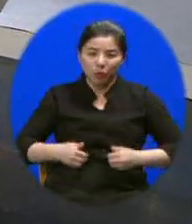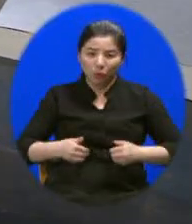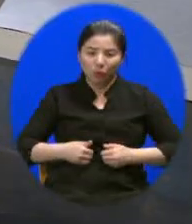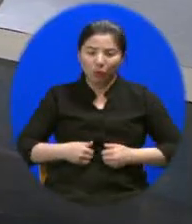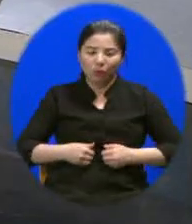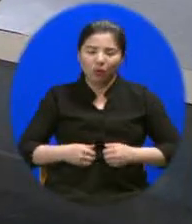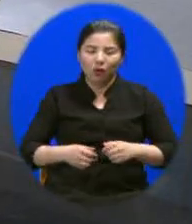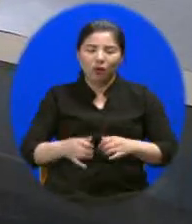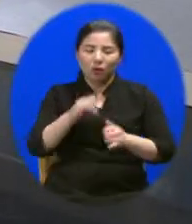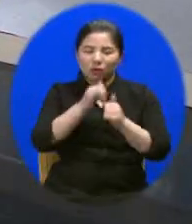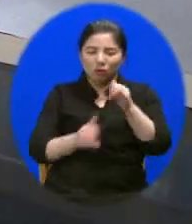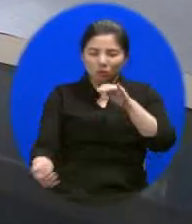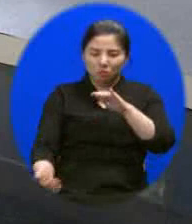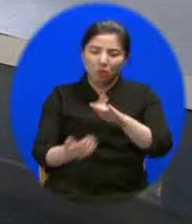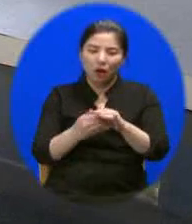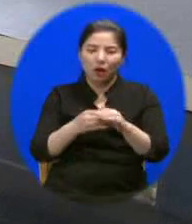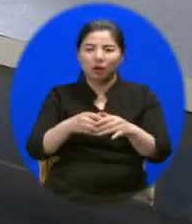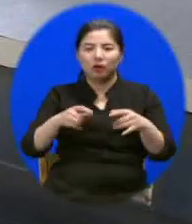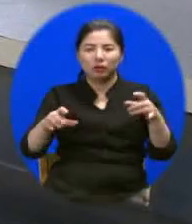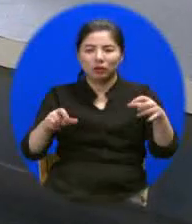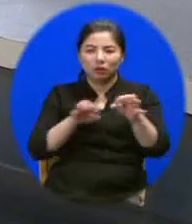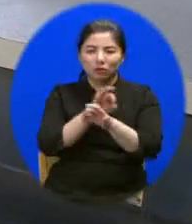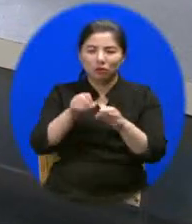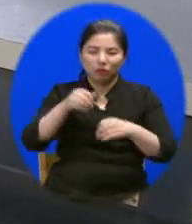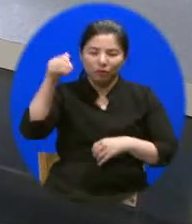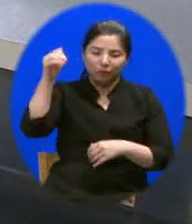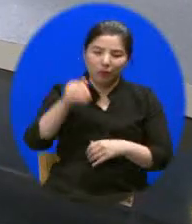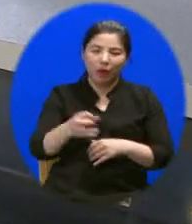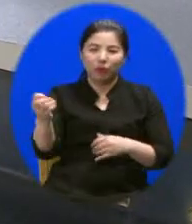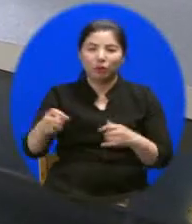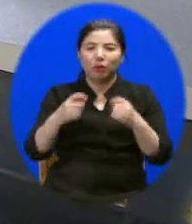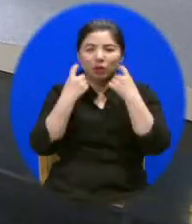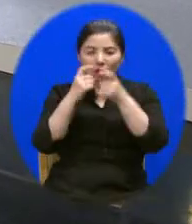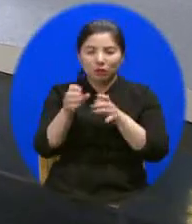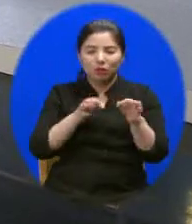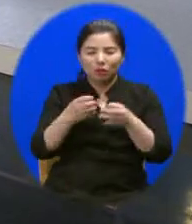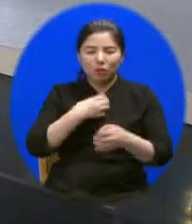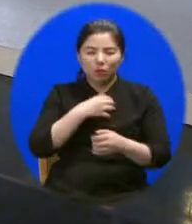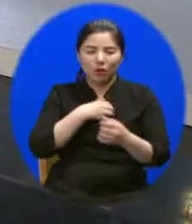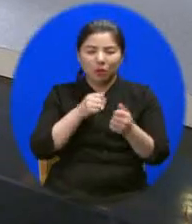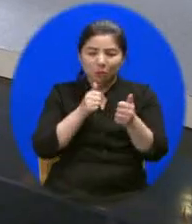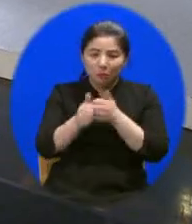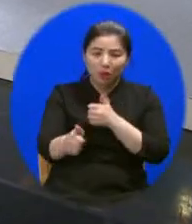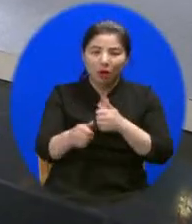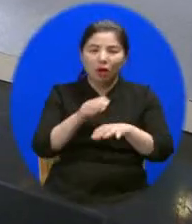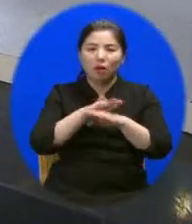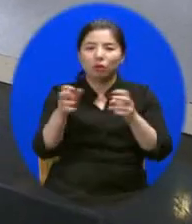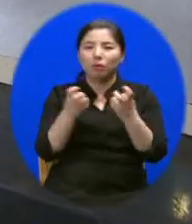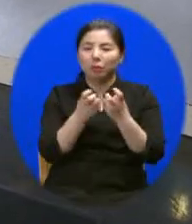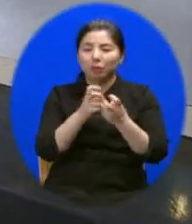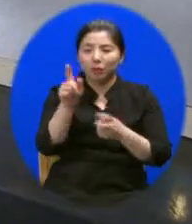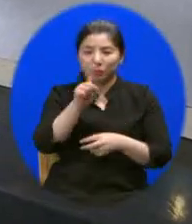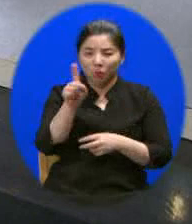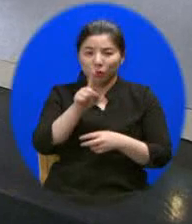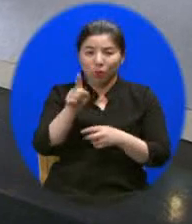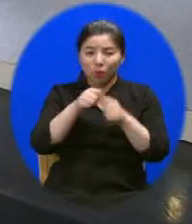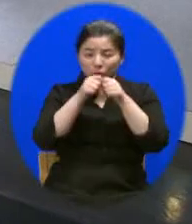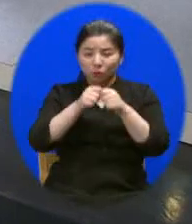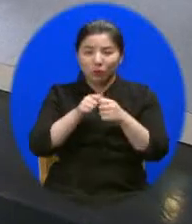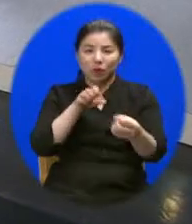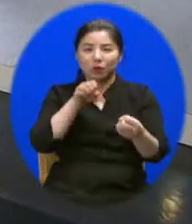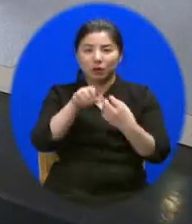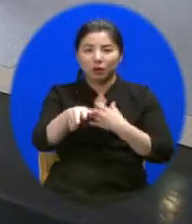코드 알고 사태에 따른 지역경제 침체와 자영업자의 위기를 해결하고 극복할 방안은 무엇인지 구체적으로